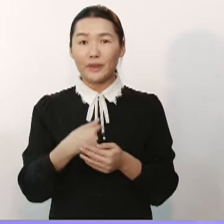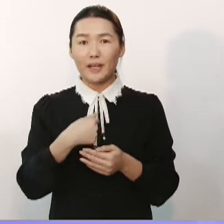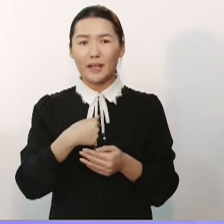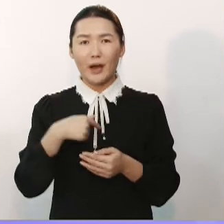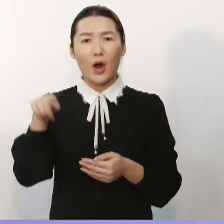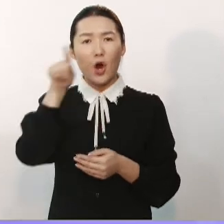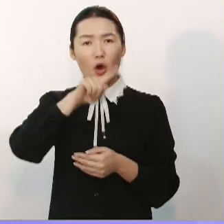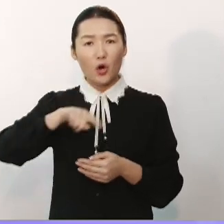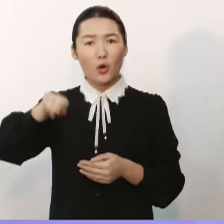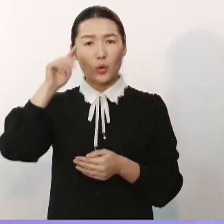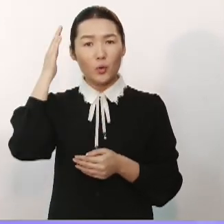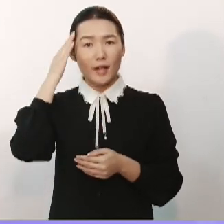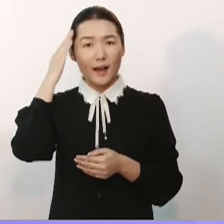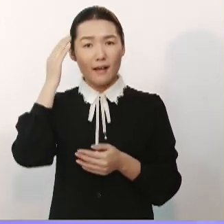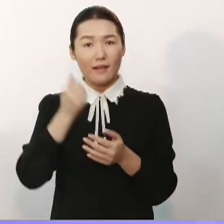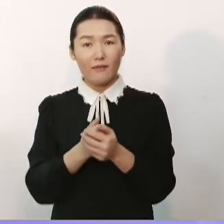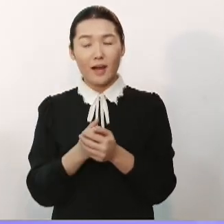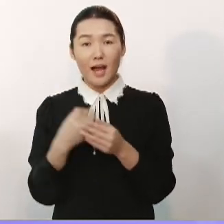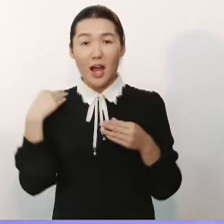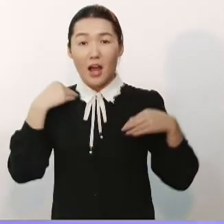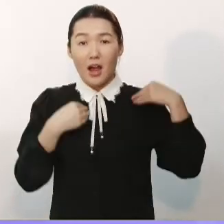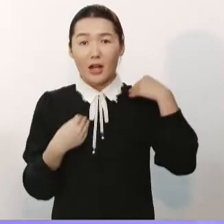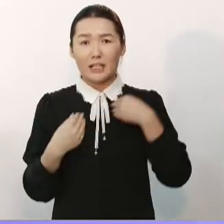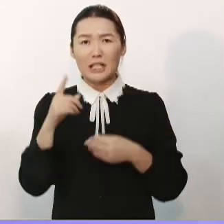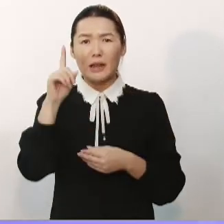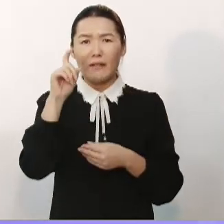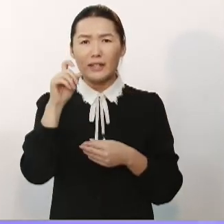голова. Одета я в 100 одежек.